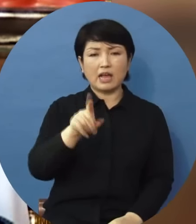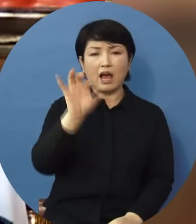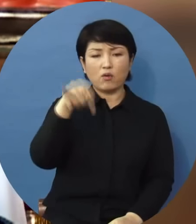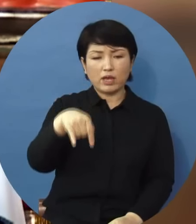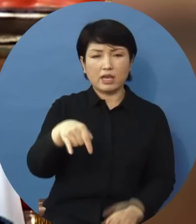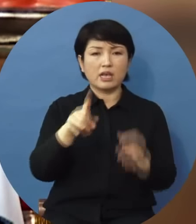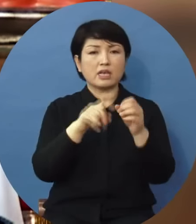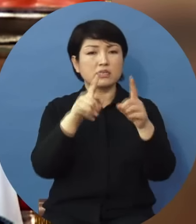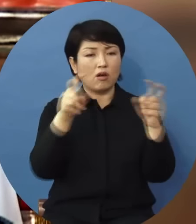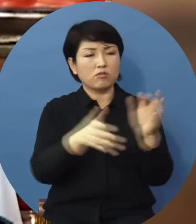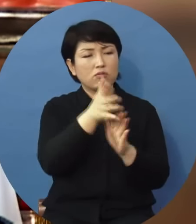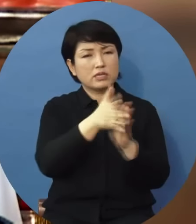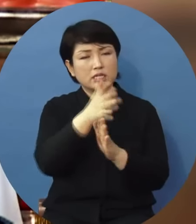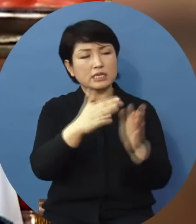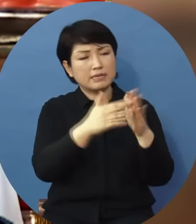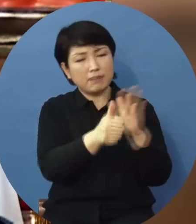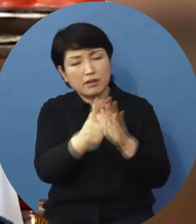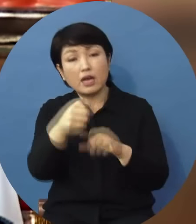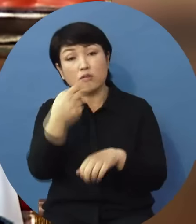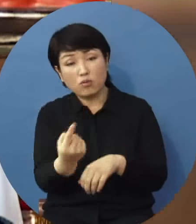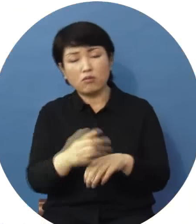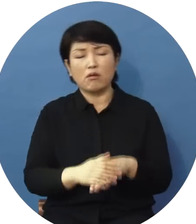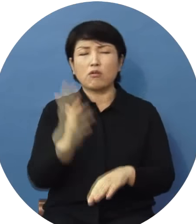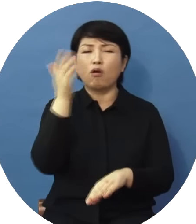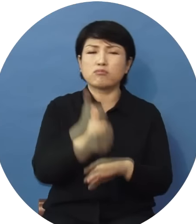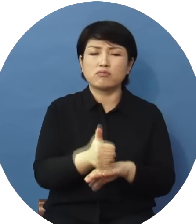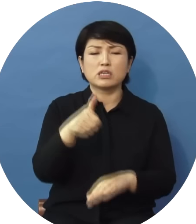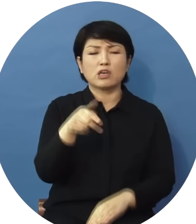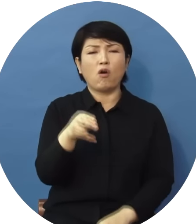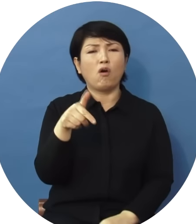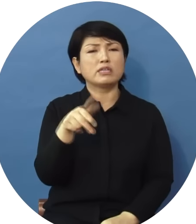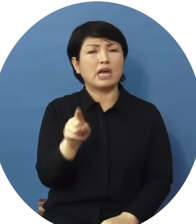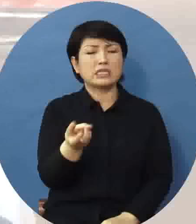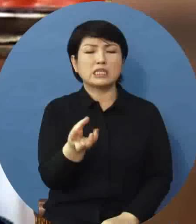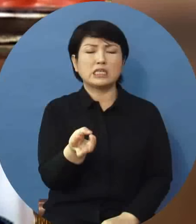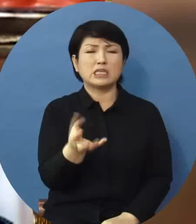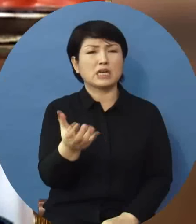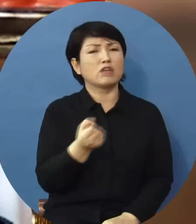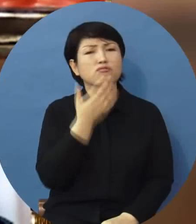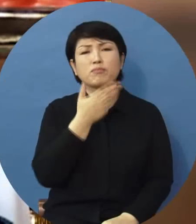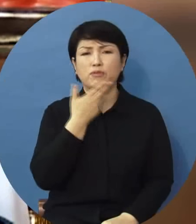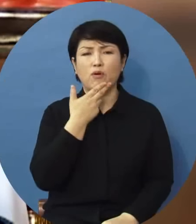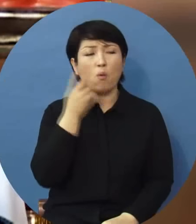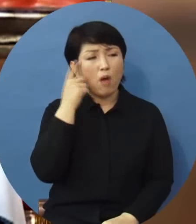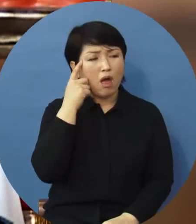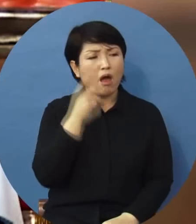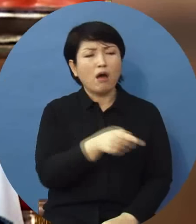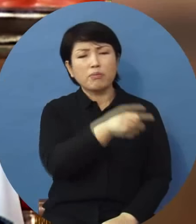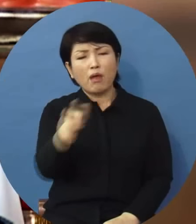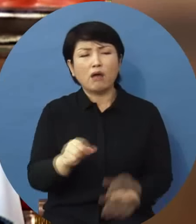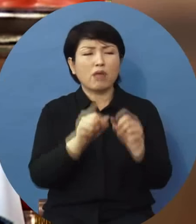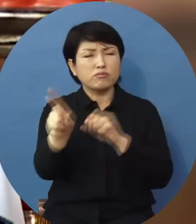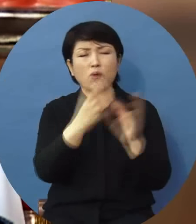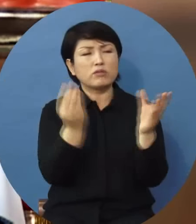사위성 전체를 다 다녀도 결국은 계좌씨를 얻지 못했다. 사람이 죽지 않는 집은 한 집도